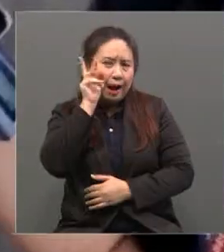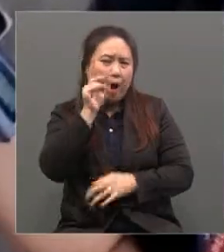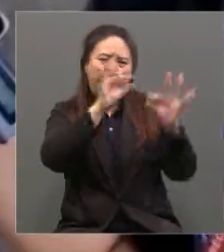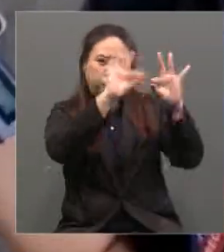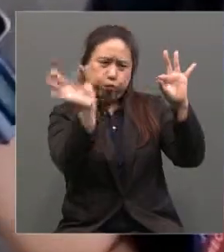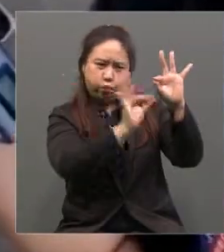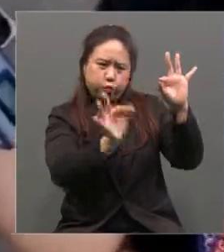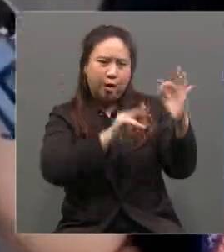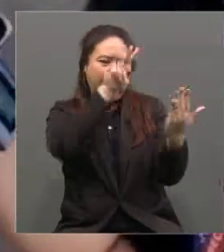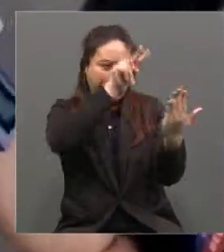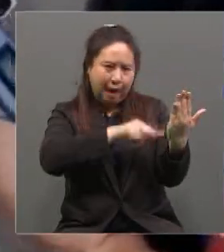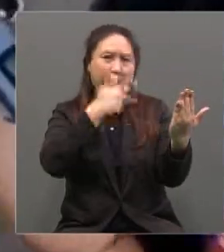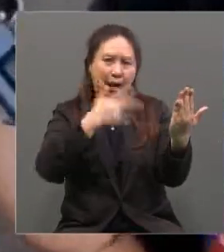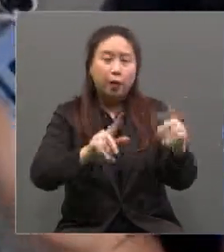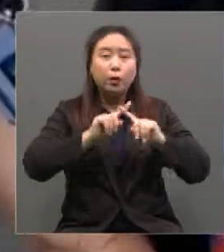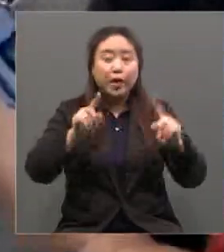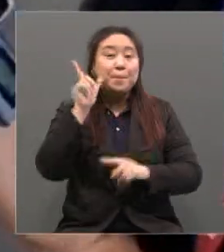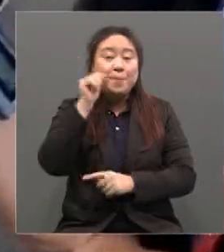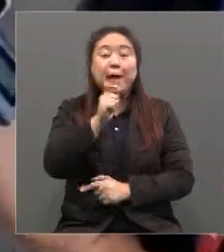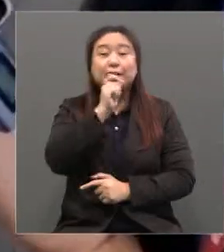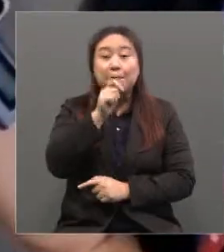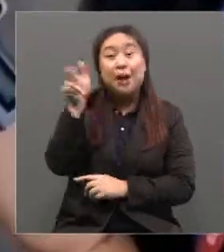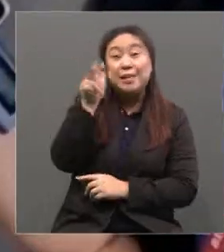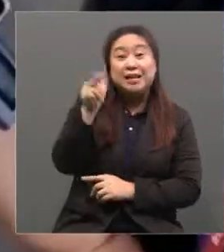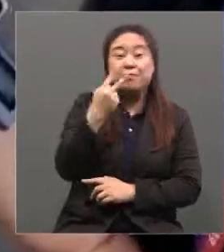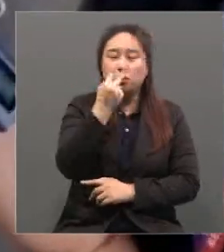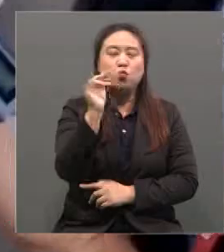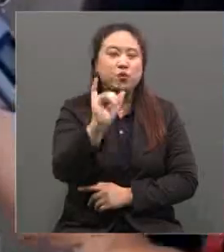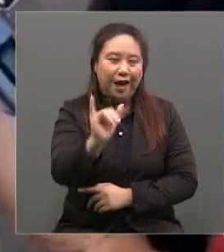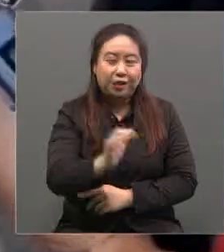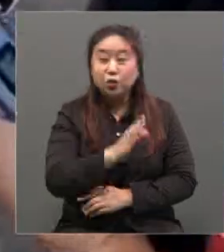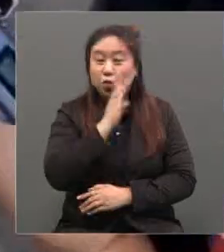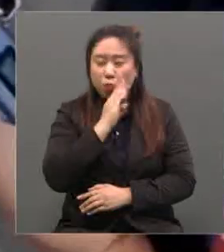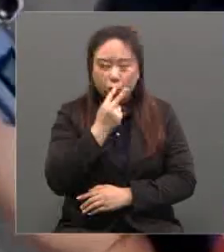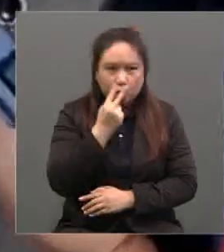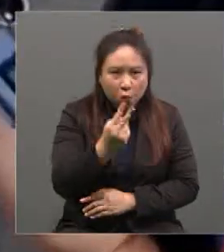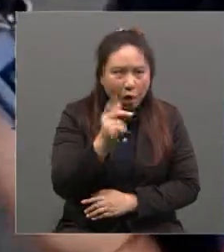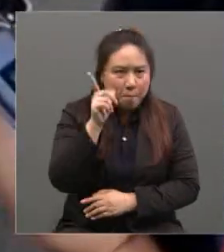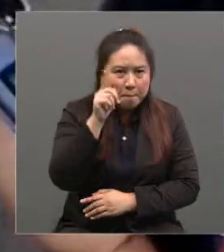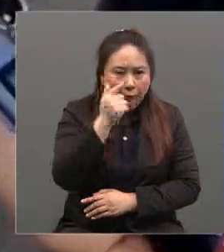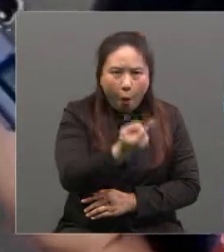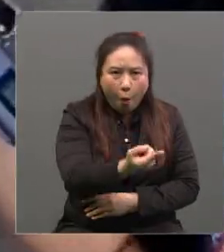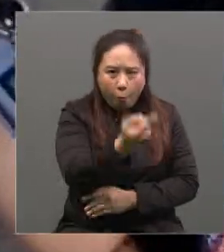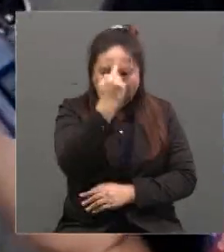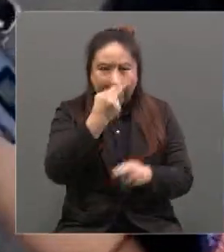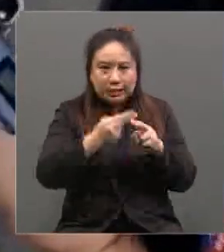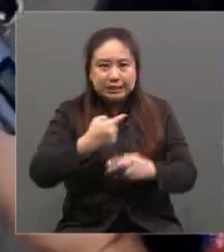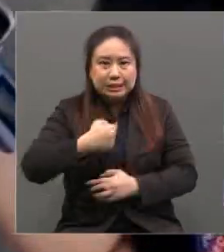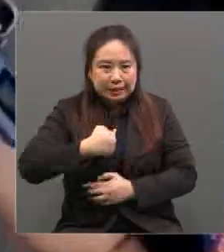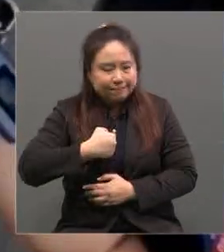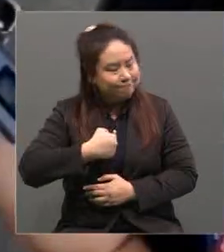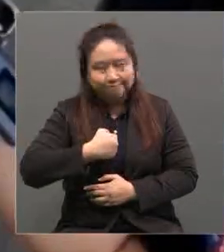ข้อความเหมือนกันยังไม่ได้ดูคลิปสัมภาษณ์แต่หากตรวจสอบแล้วพบว่าคุณแม่เนี่ยพาดพิงหมิ่นประมาทเธอเองก็ต้อง